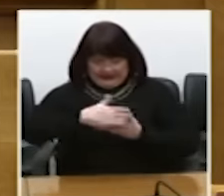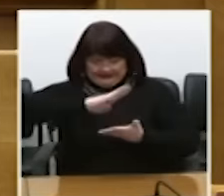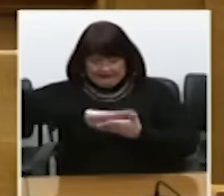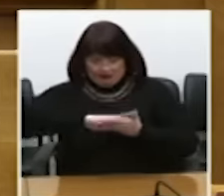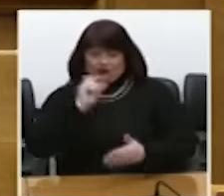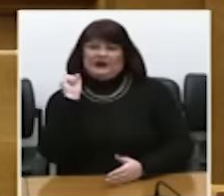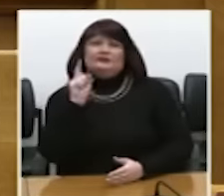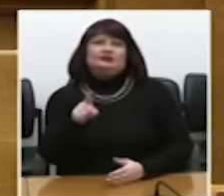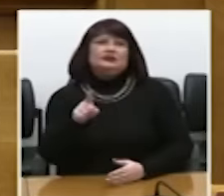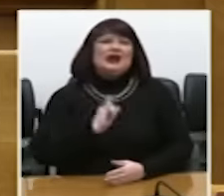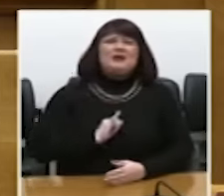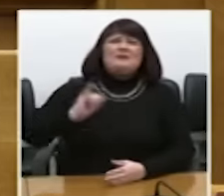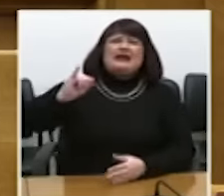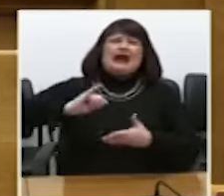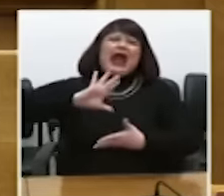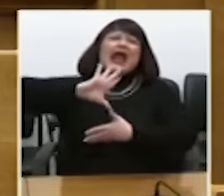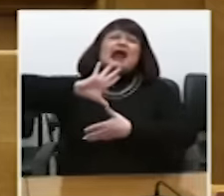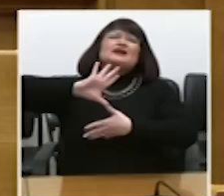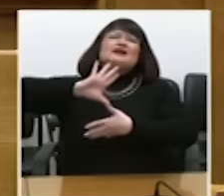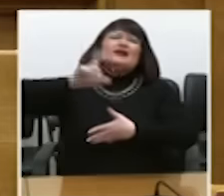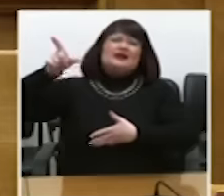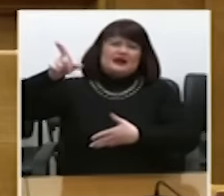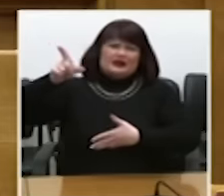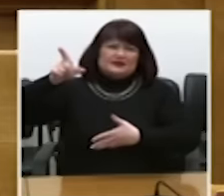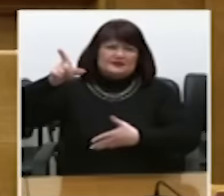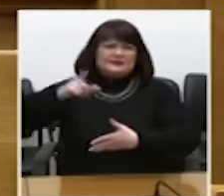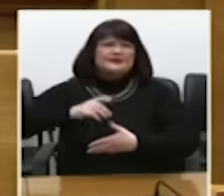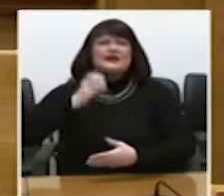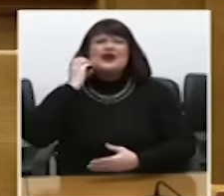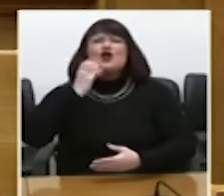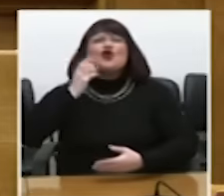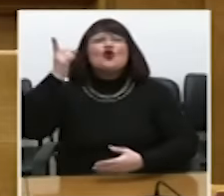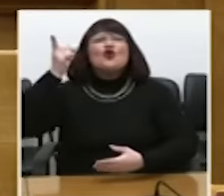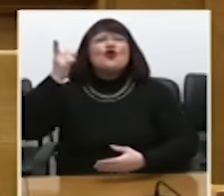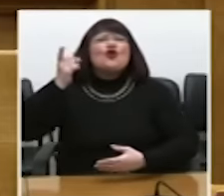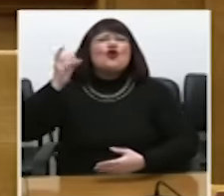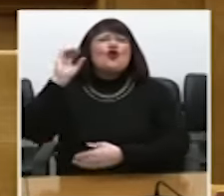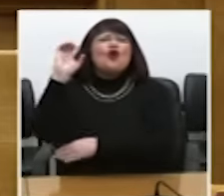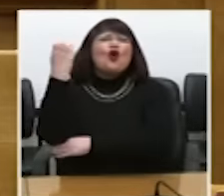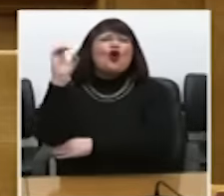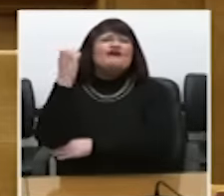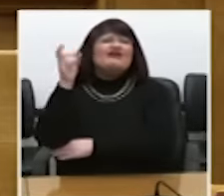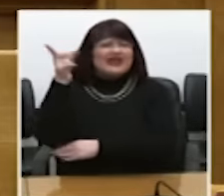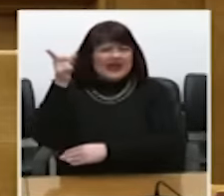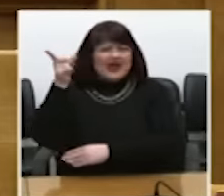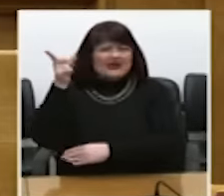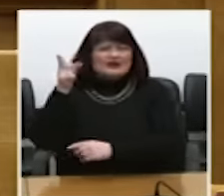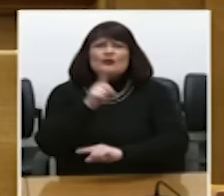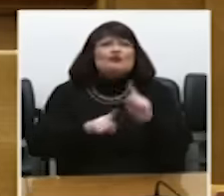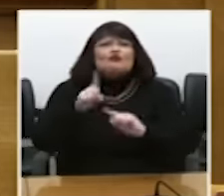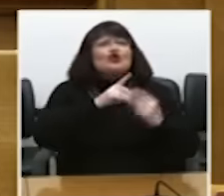στη Λατινική Αμερική, για παράδειγμα, ας πούμε στην Κολομβία, ποιος θα κάνει ταυτοπροσωπεία,